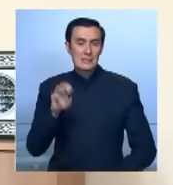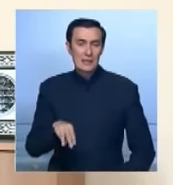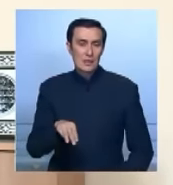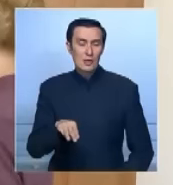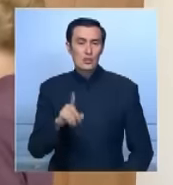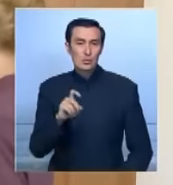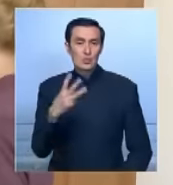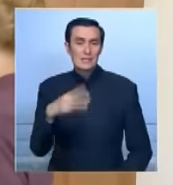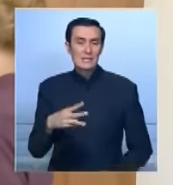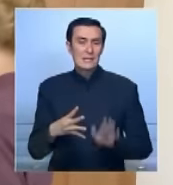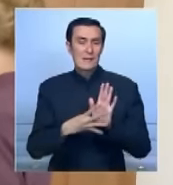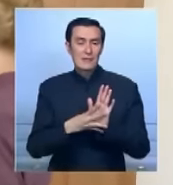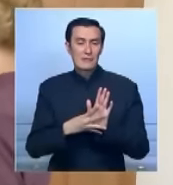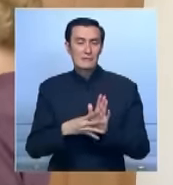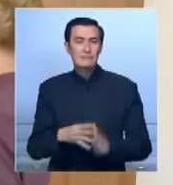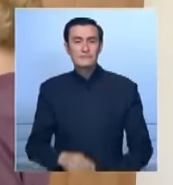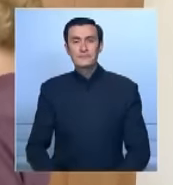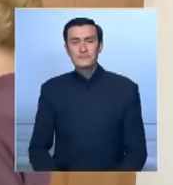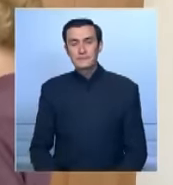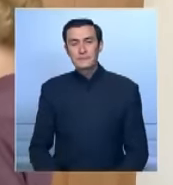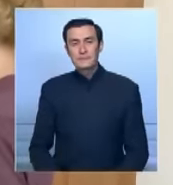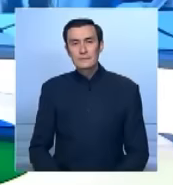статье 139 Уголовного кодекса.